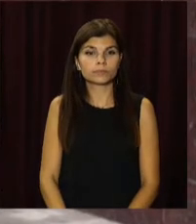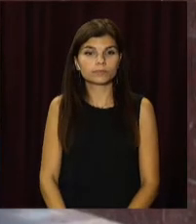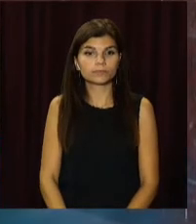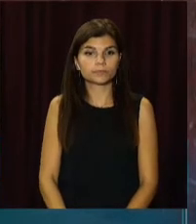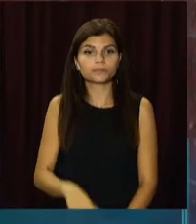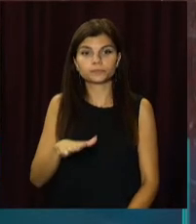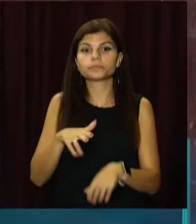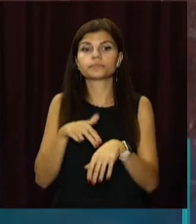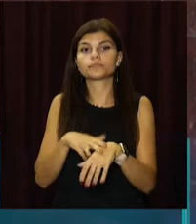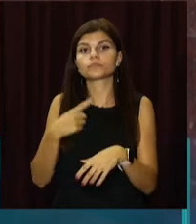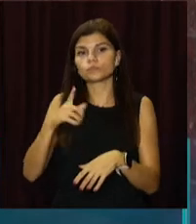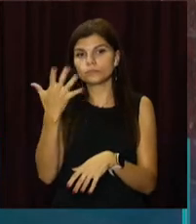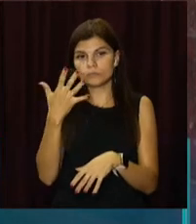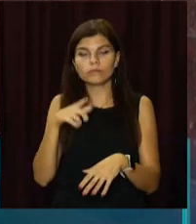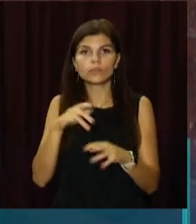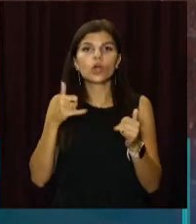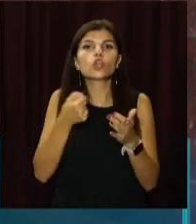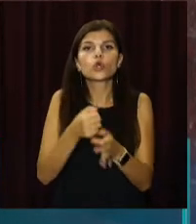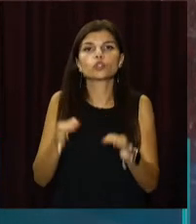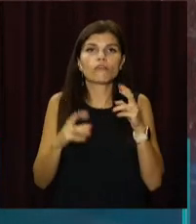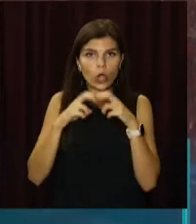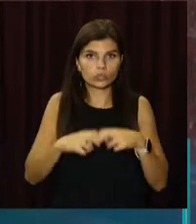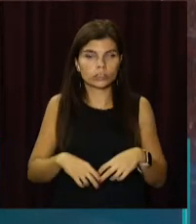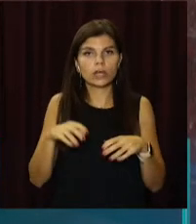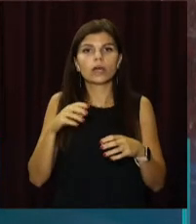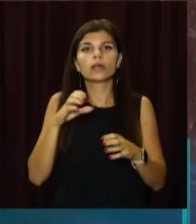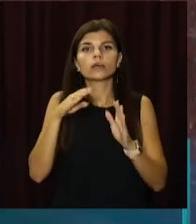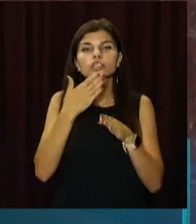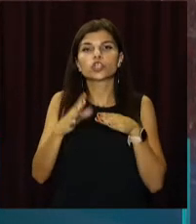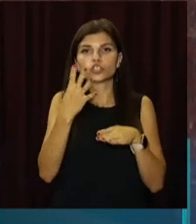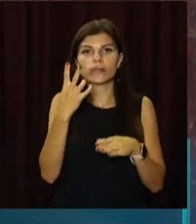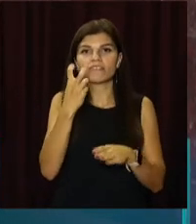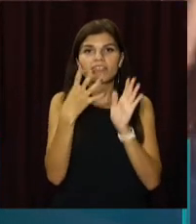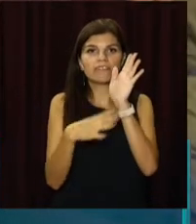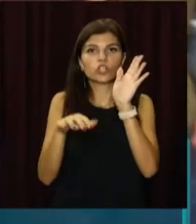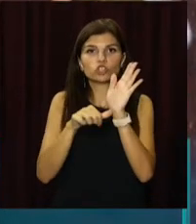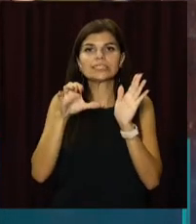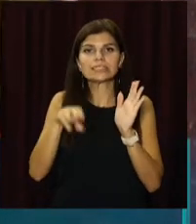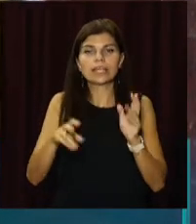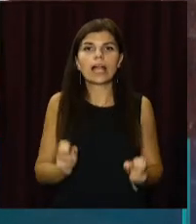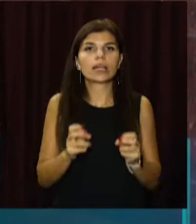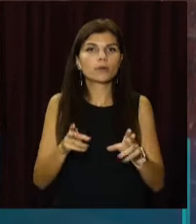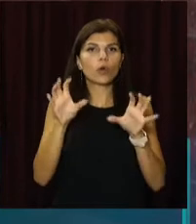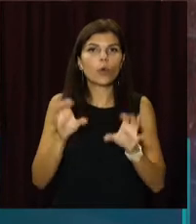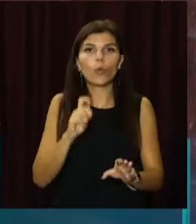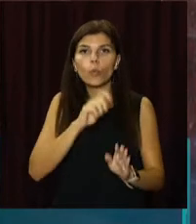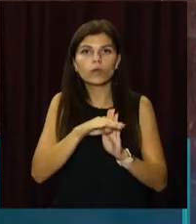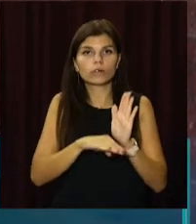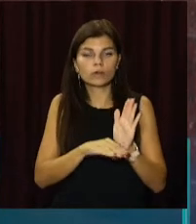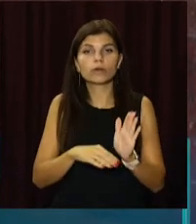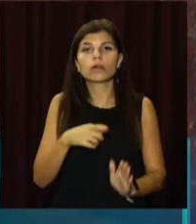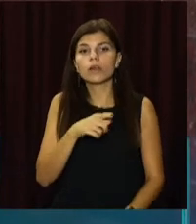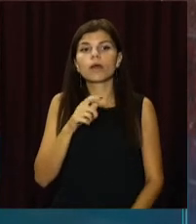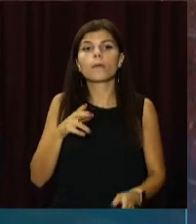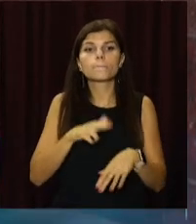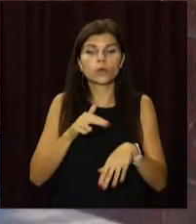Слідчі відділення поліції номер 5 розпочали досудове розслідування за частиною 4 статті 296 Кримінального кодексу України.